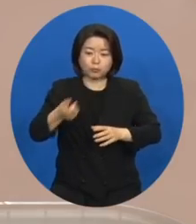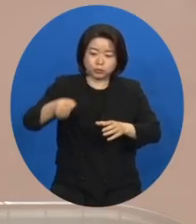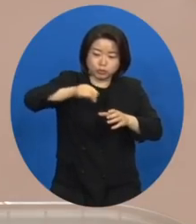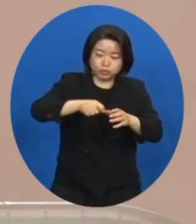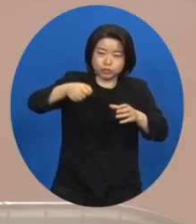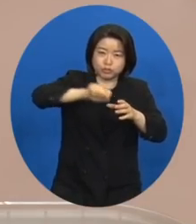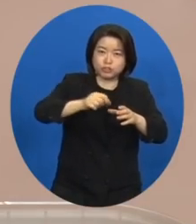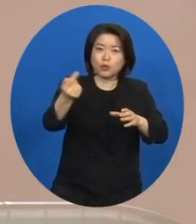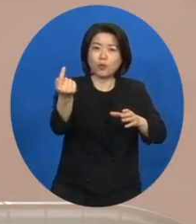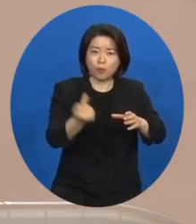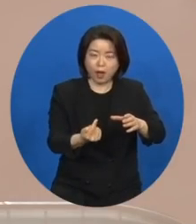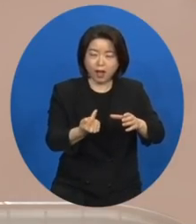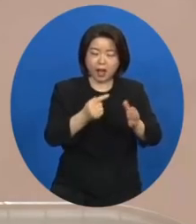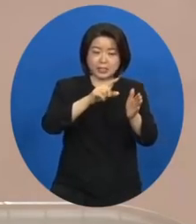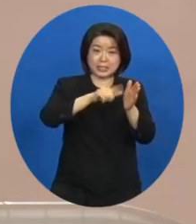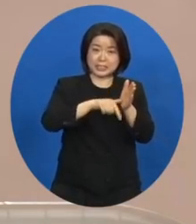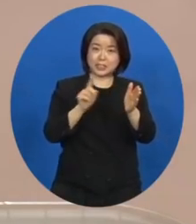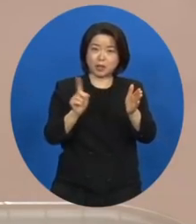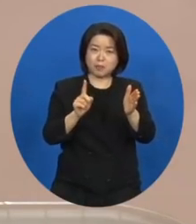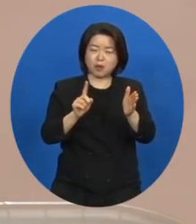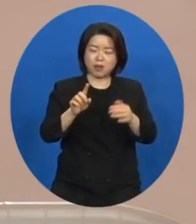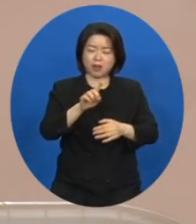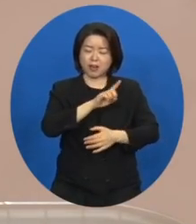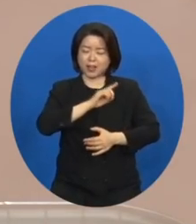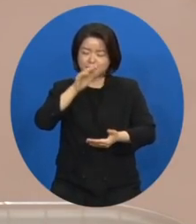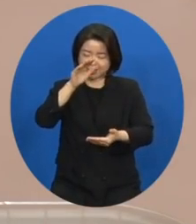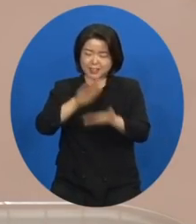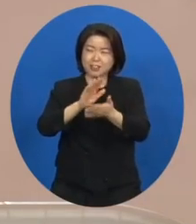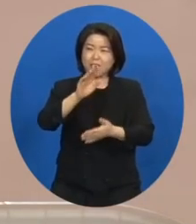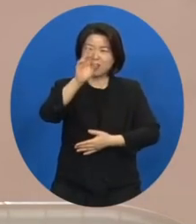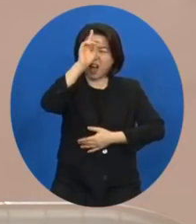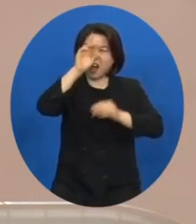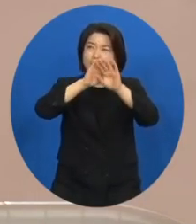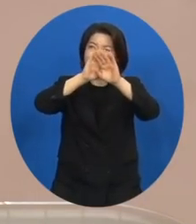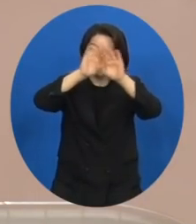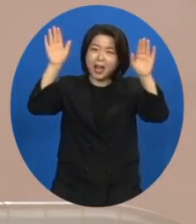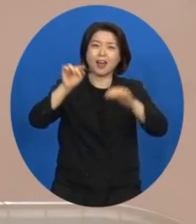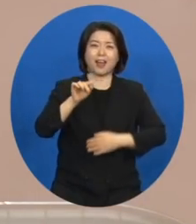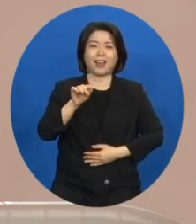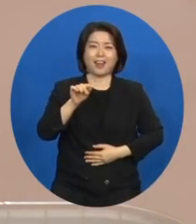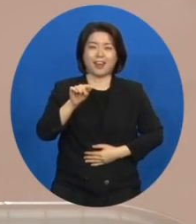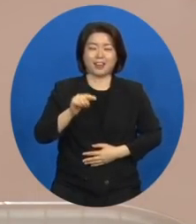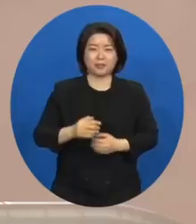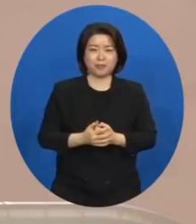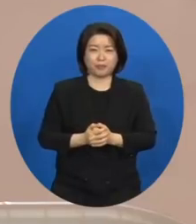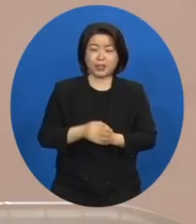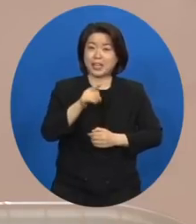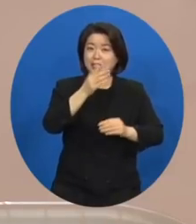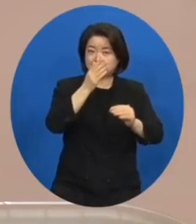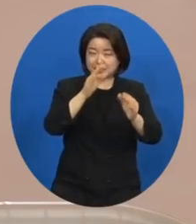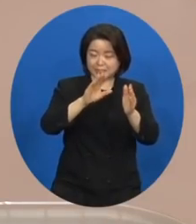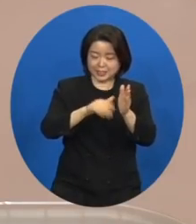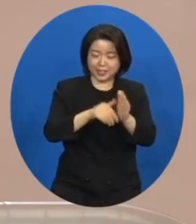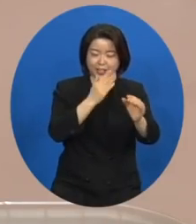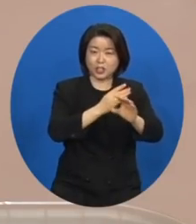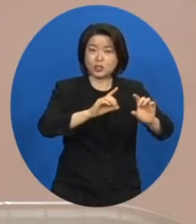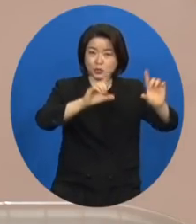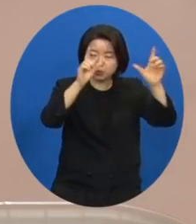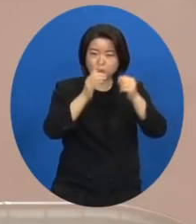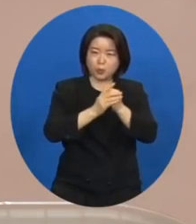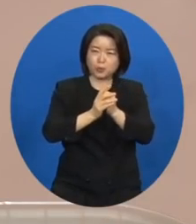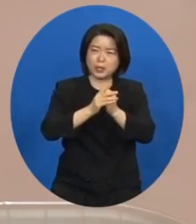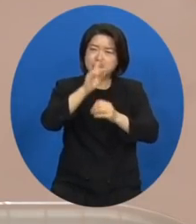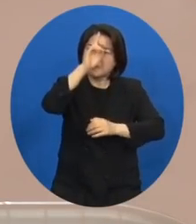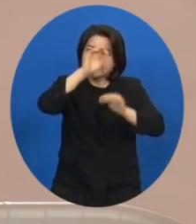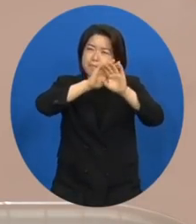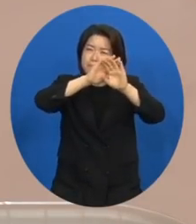근데 시간 때가 한낱 가장 뜨거울 때 온거예요 그 당시에 이 중동 지금도 그렇지만 한낮은 너무 뜨겁기